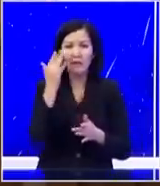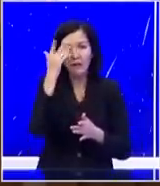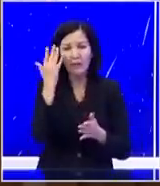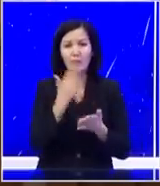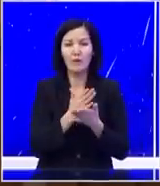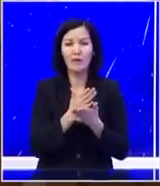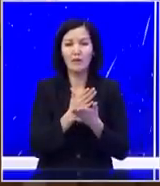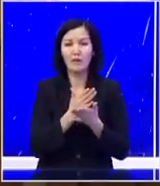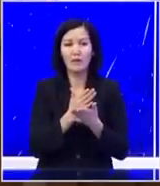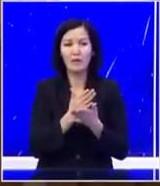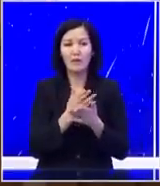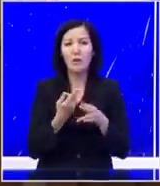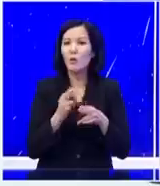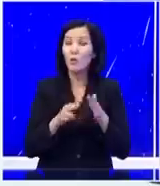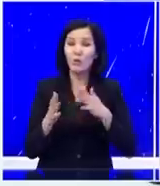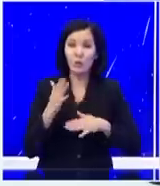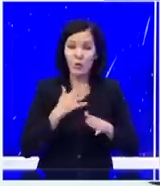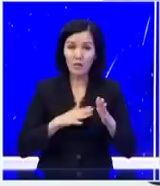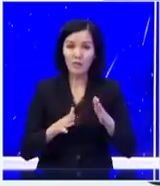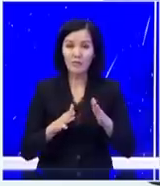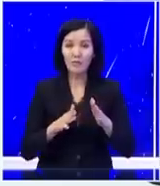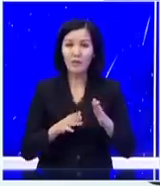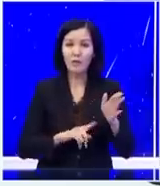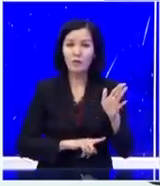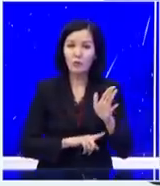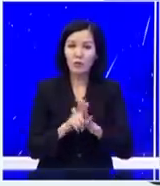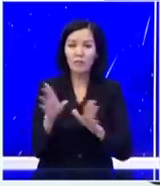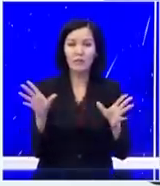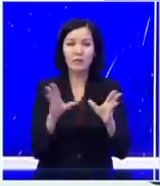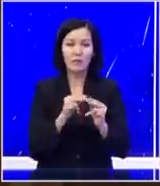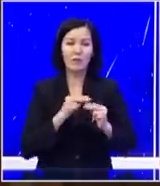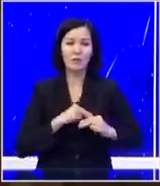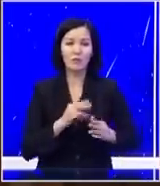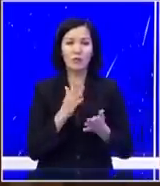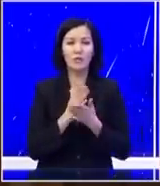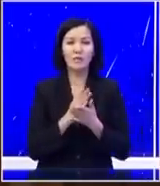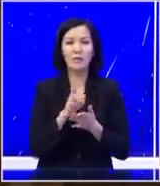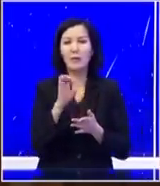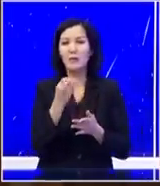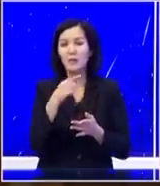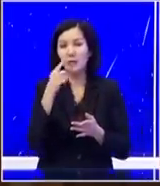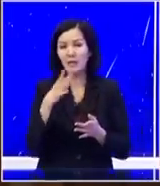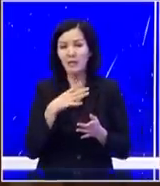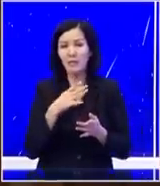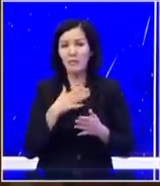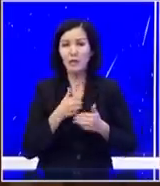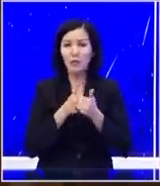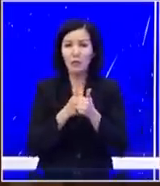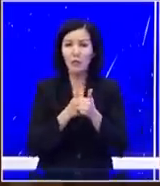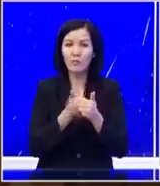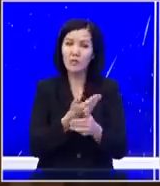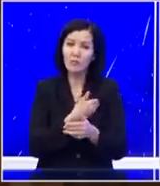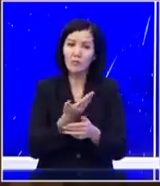деді. Мен өте қуанып кеттім. Содан бері бірге болдық. Мен Бейсенге айтқан, Бейсен, мен орынбасарым бар. Енді